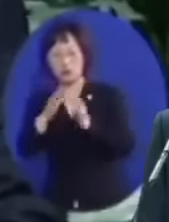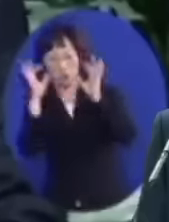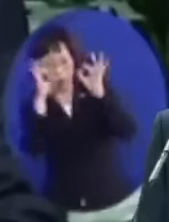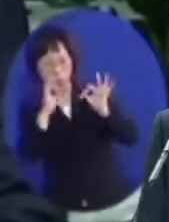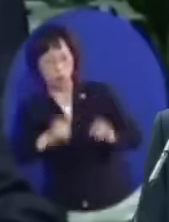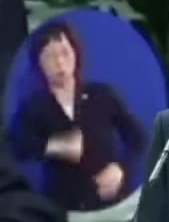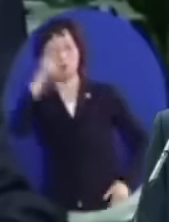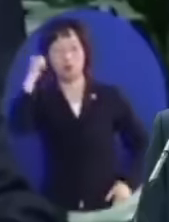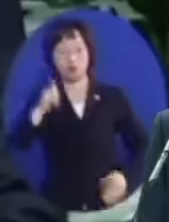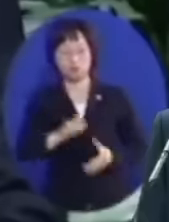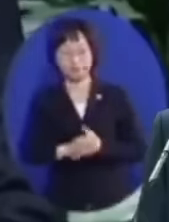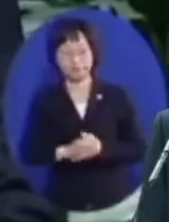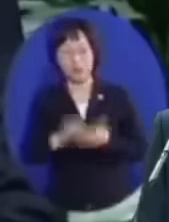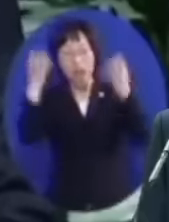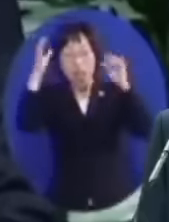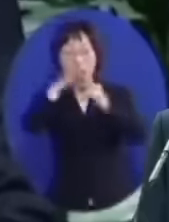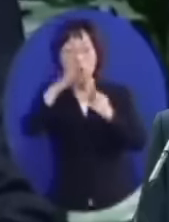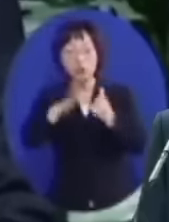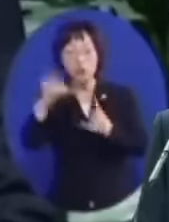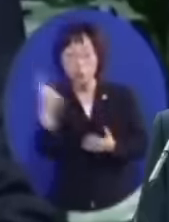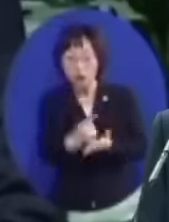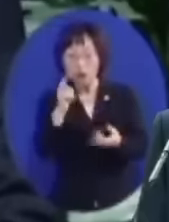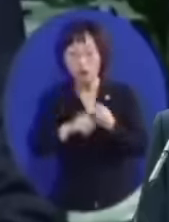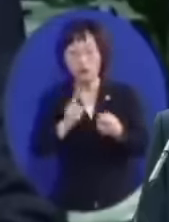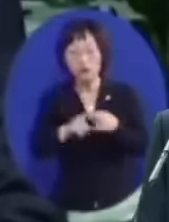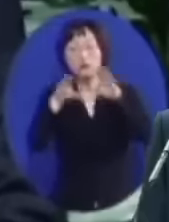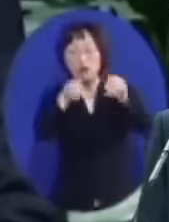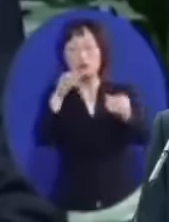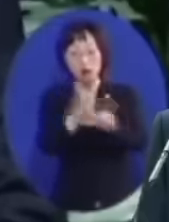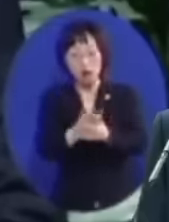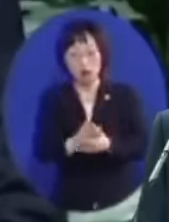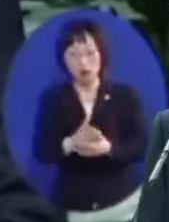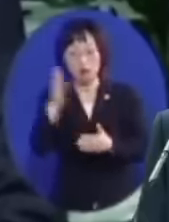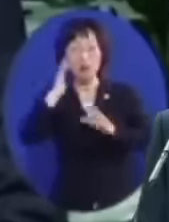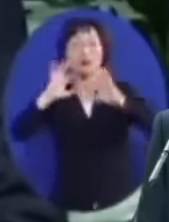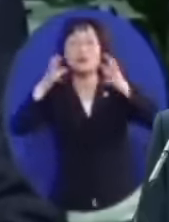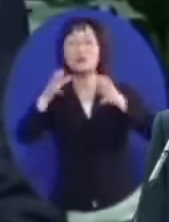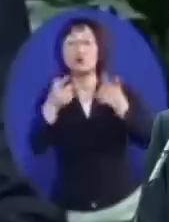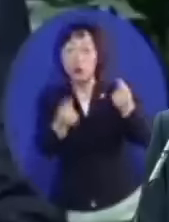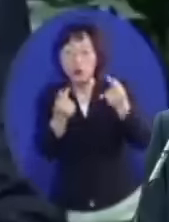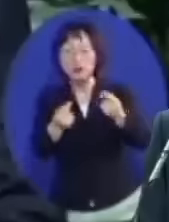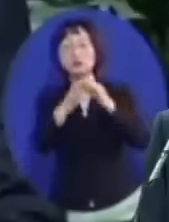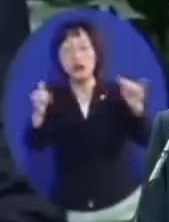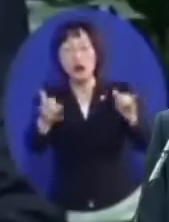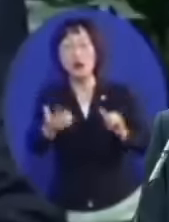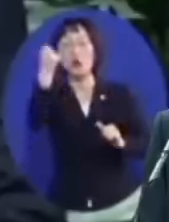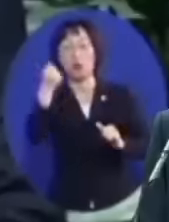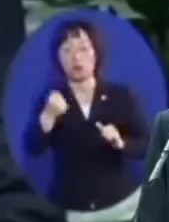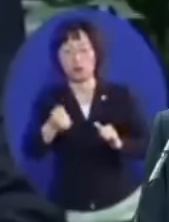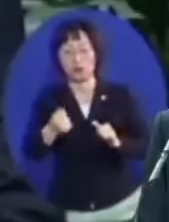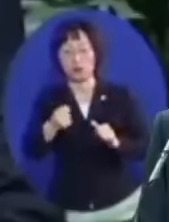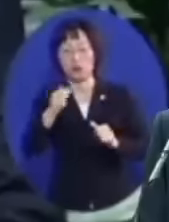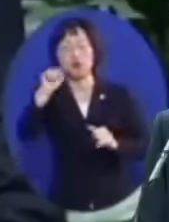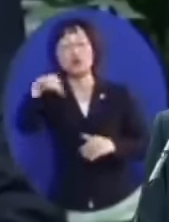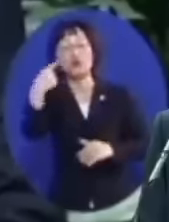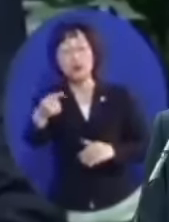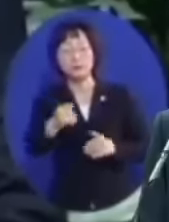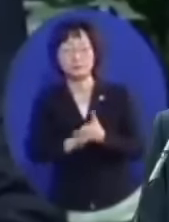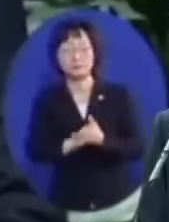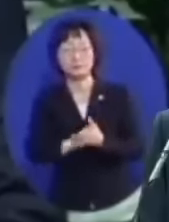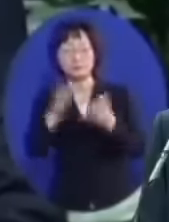내셨습니다. 어린아이가 내게 오는 것을 금하지 말라. 천국은 이런 자의 것이니라. 그러고 난 다음에 일일이